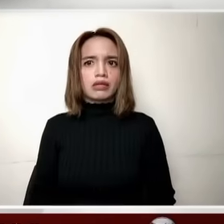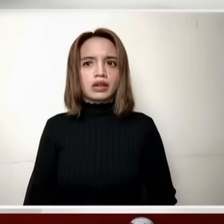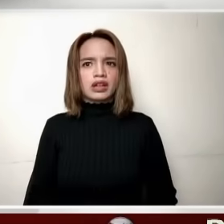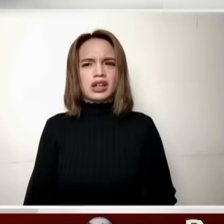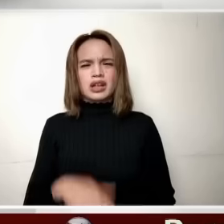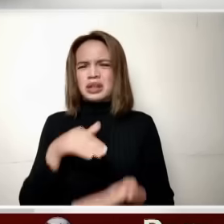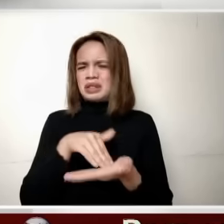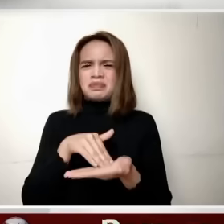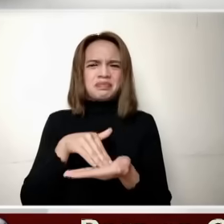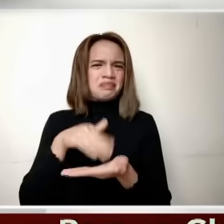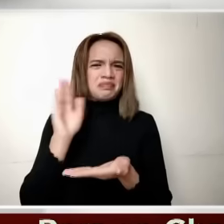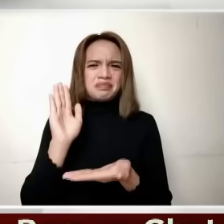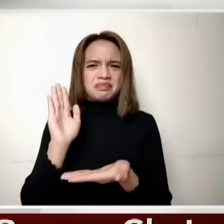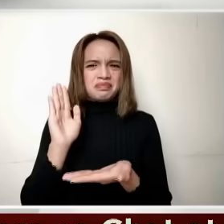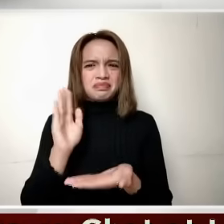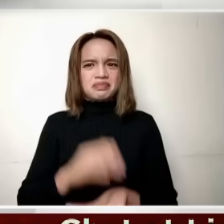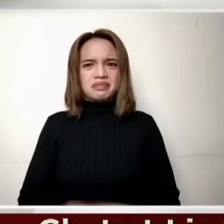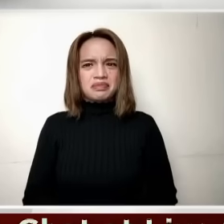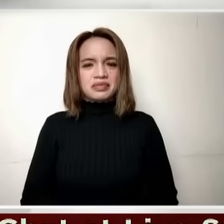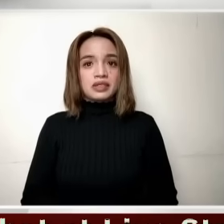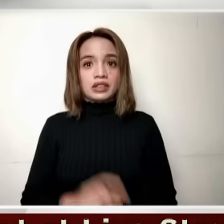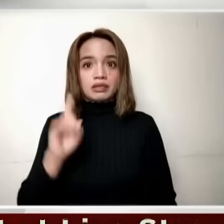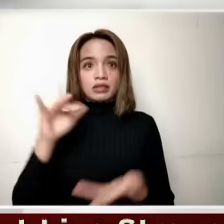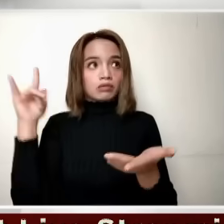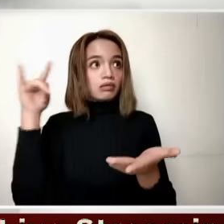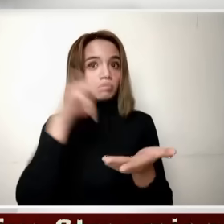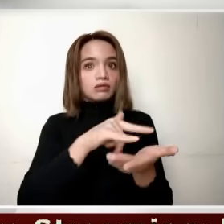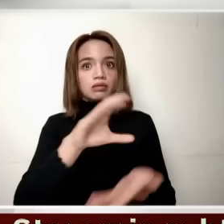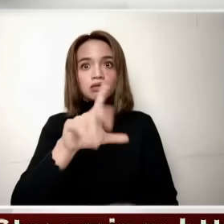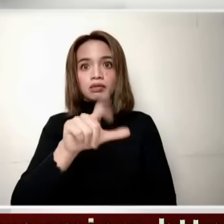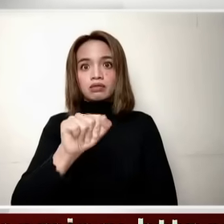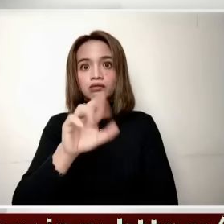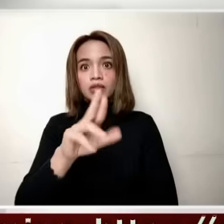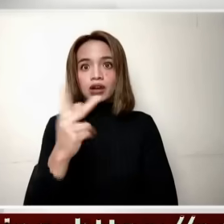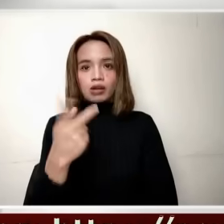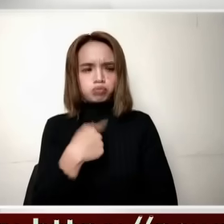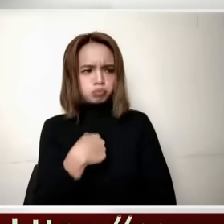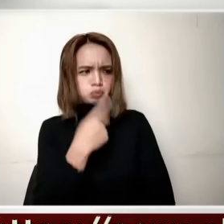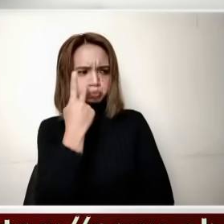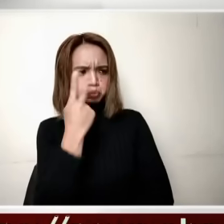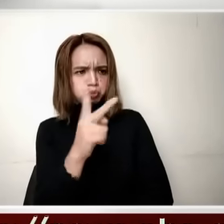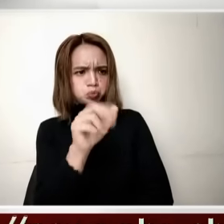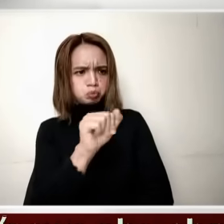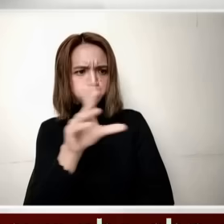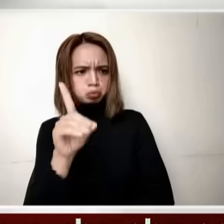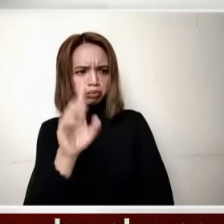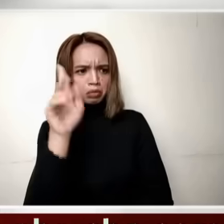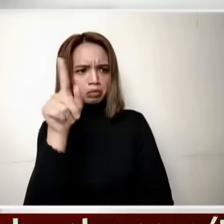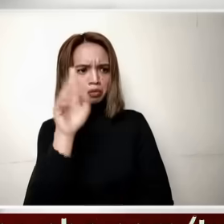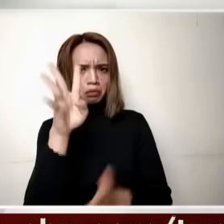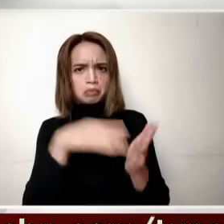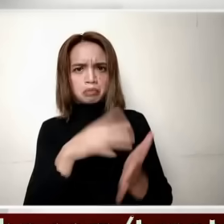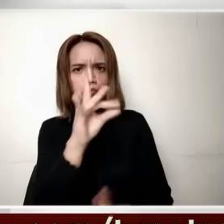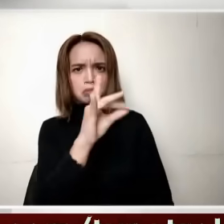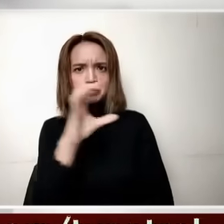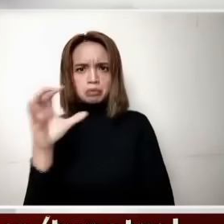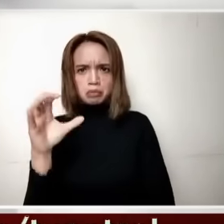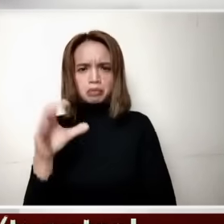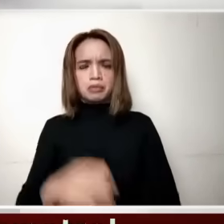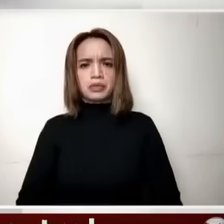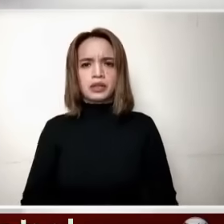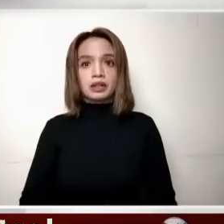clinics, especially here dito sa Clark, I saw some advertisements around 4,800. Mga ganun yung prices